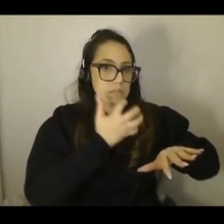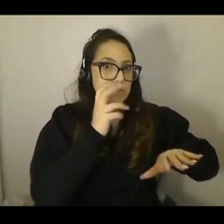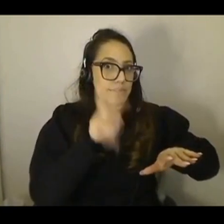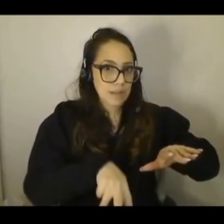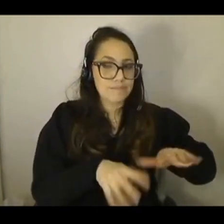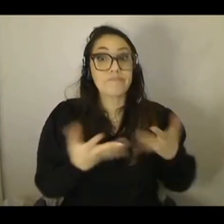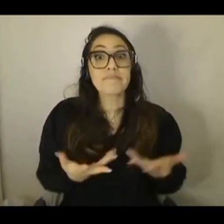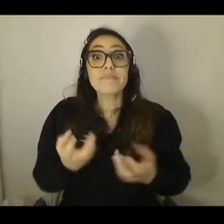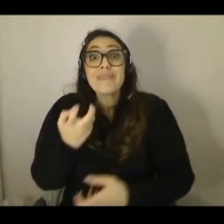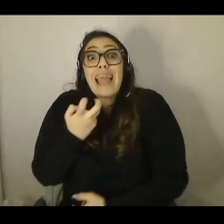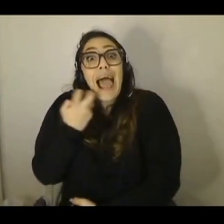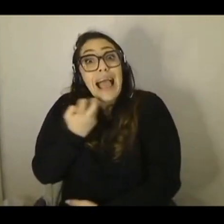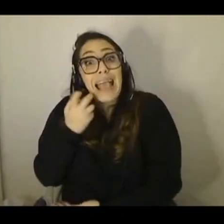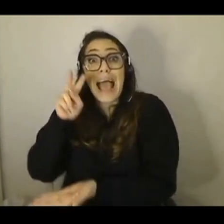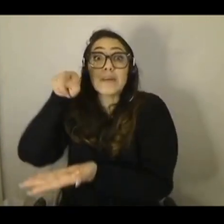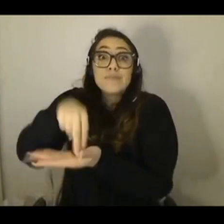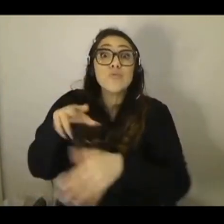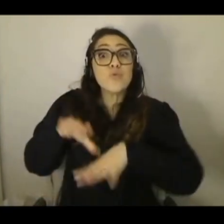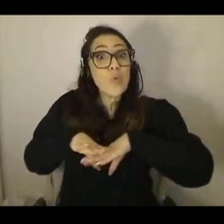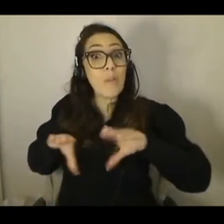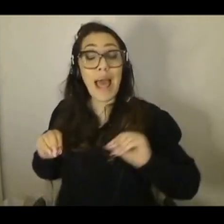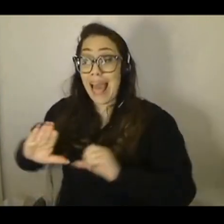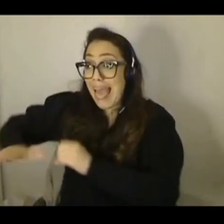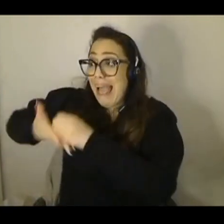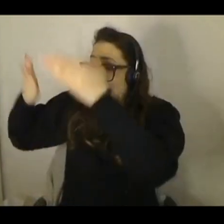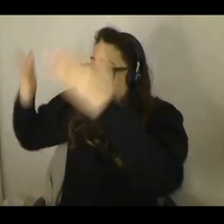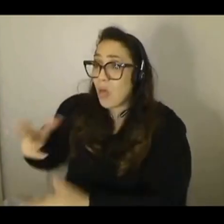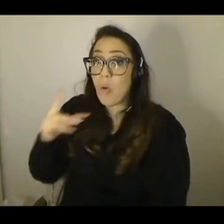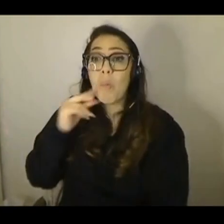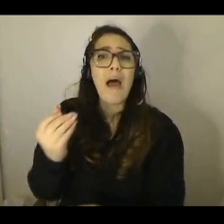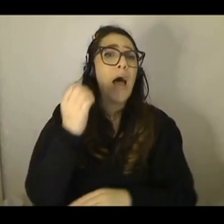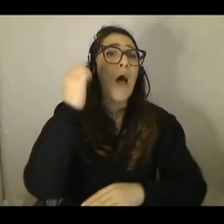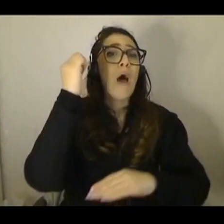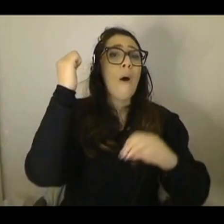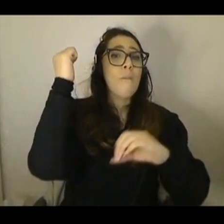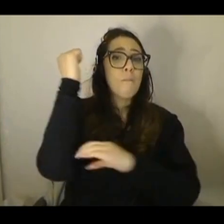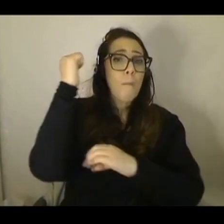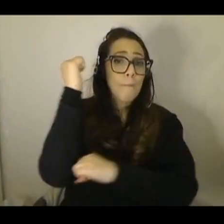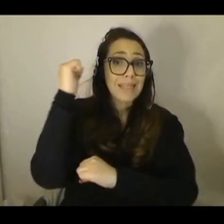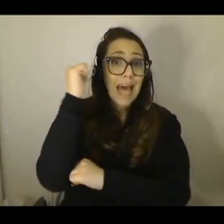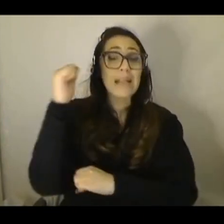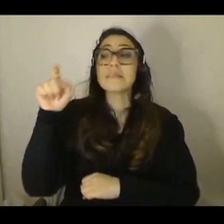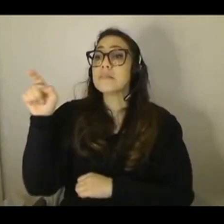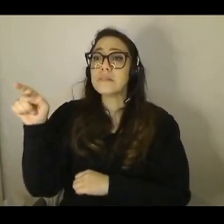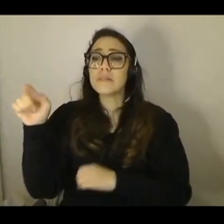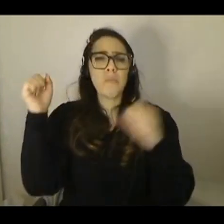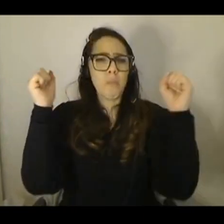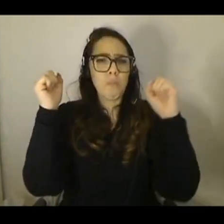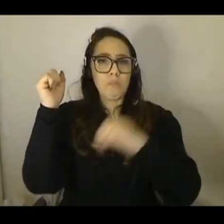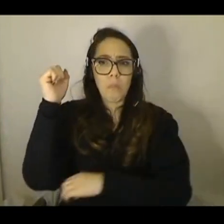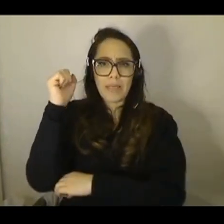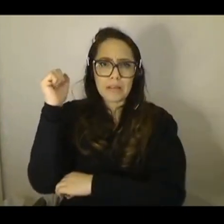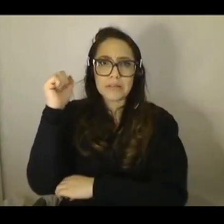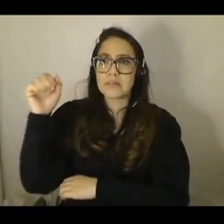gare, en parlant directement en gare, enfin, l'aide humaine, pour moi, que ce soit Montparnasse, là, je vais vite aller à la gare de Lyon, parce que j'ai une conférence à Marseille après.